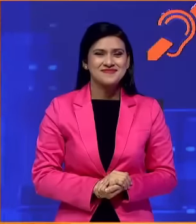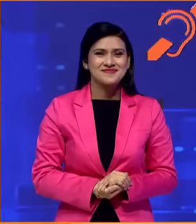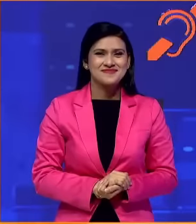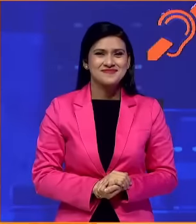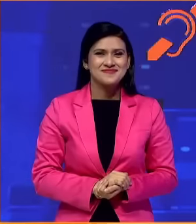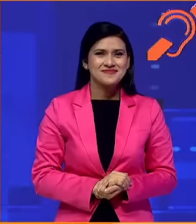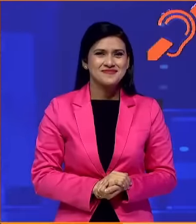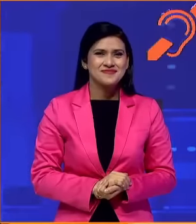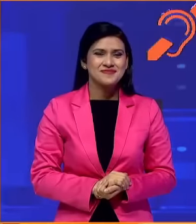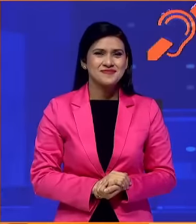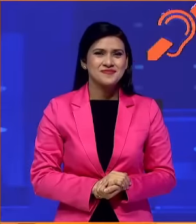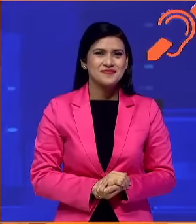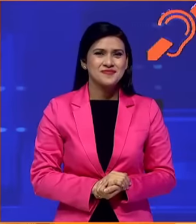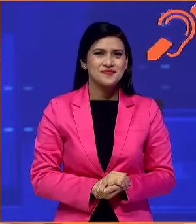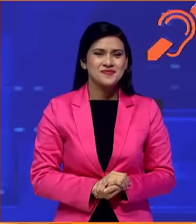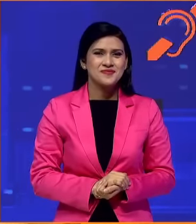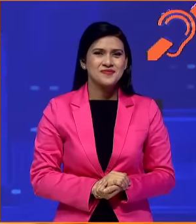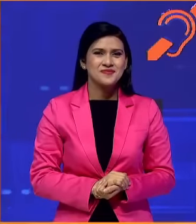कैसे